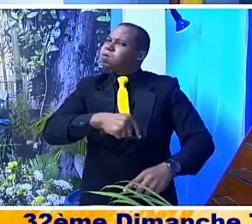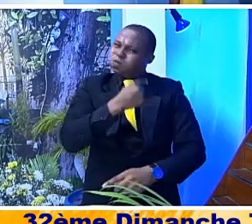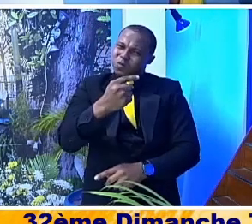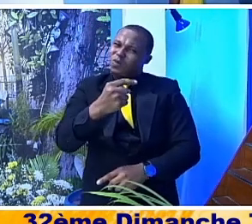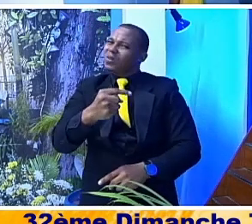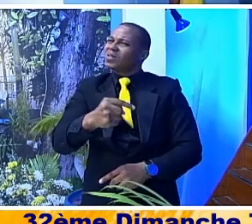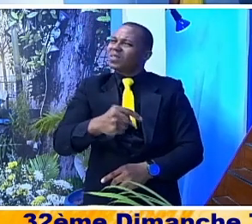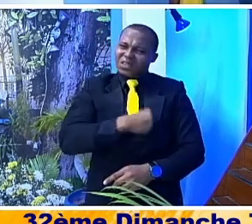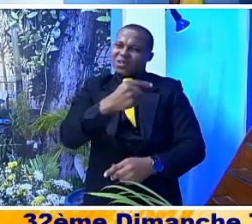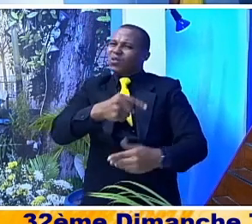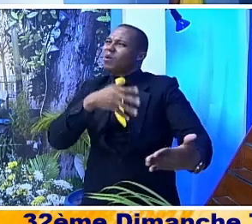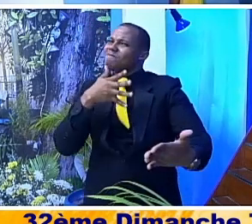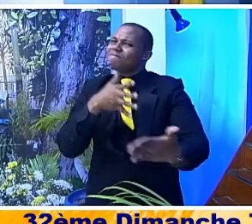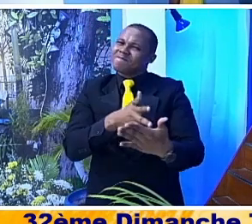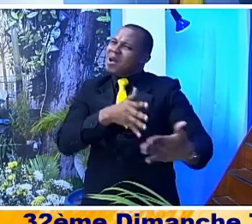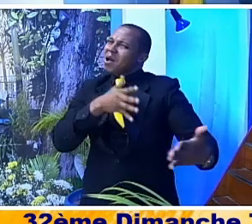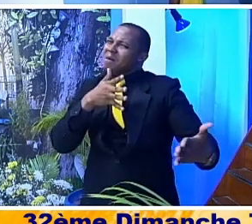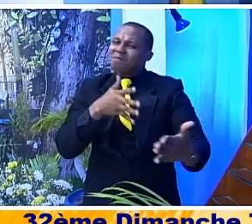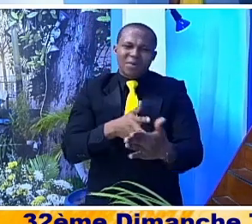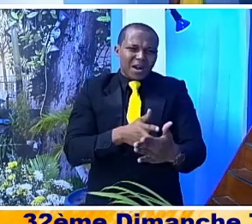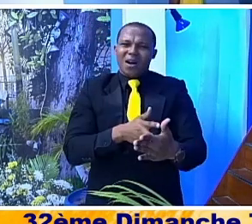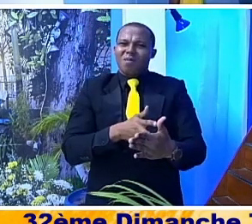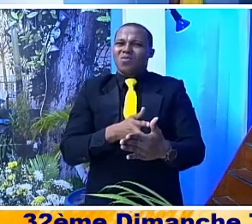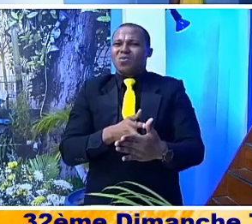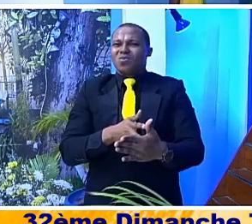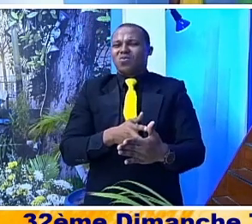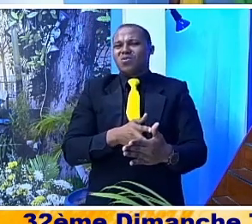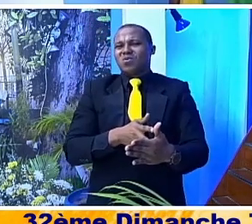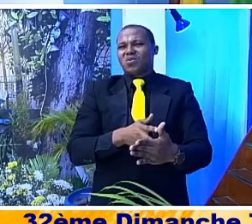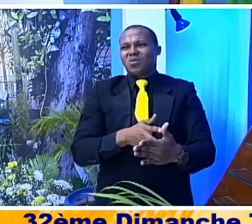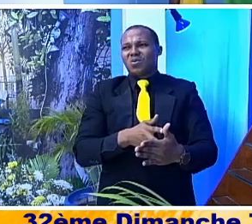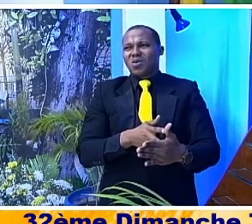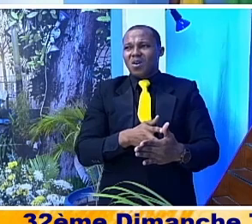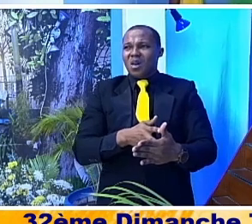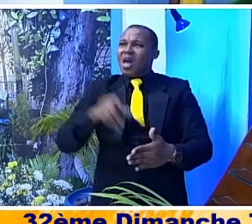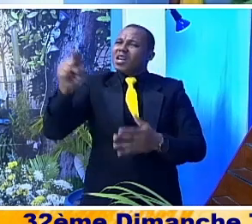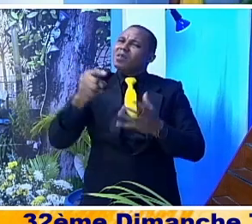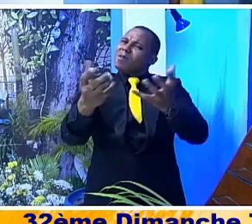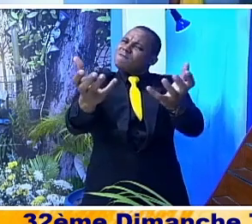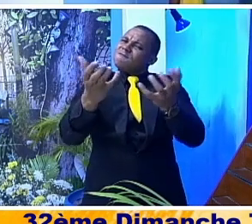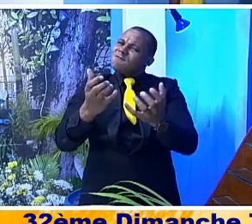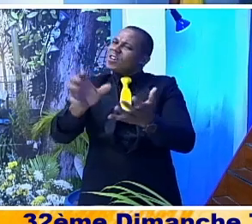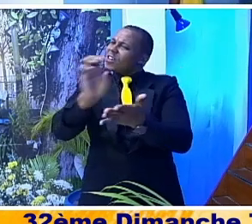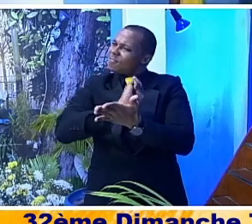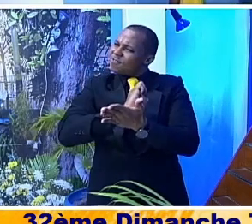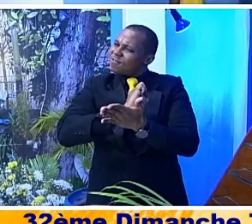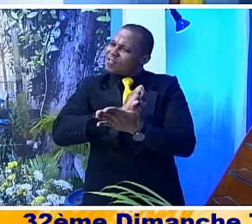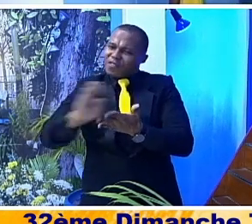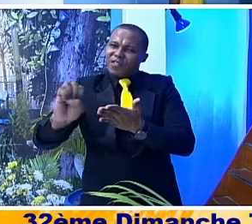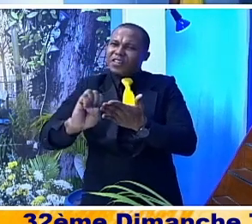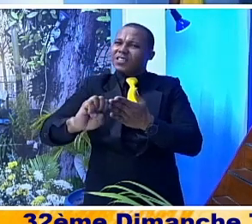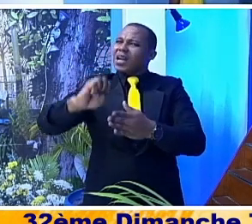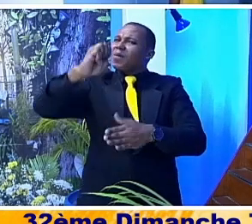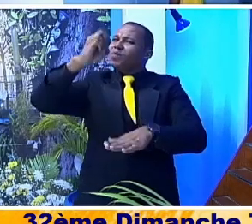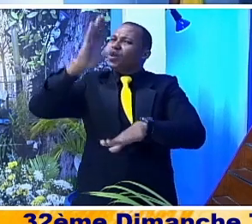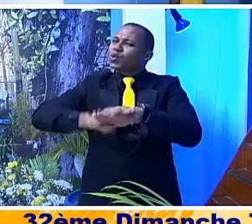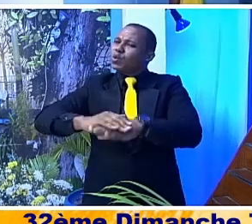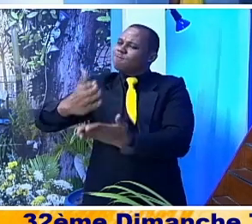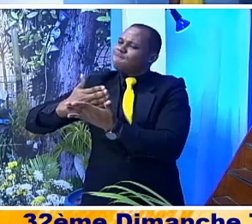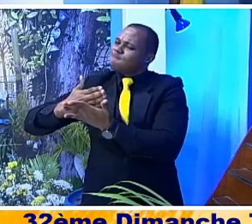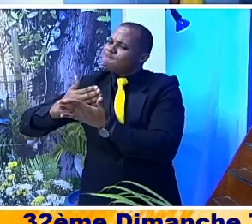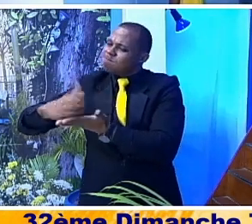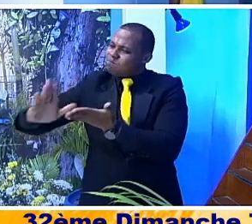ça, moi voulais que nous rentrions dans l'évangile là. Qui chita sur partage